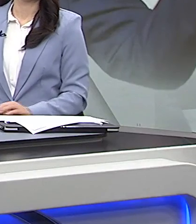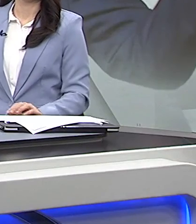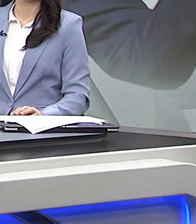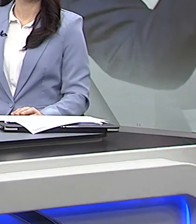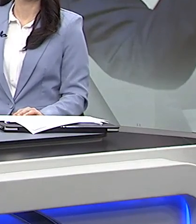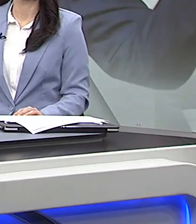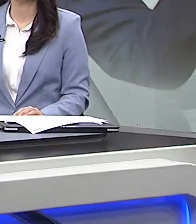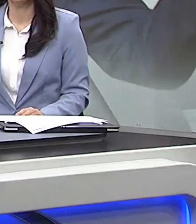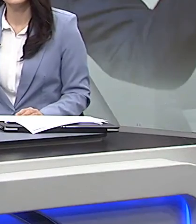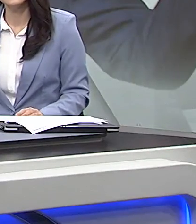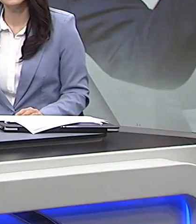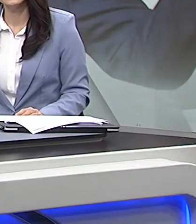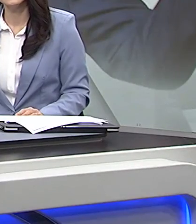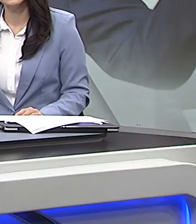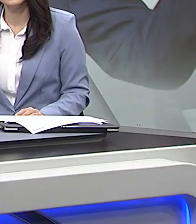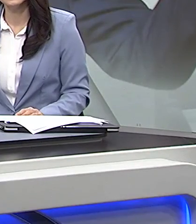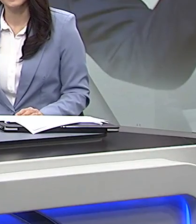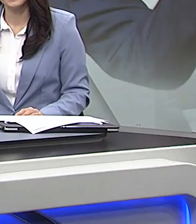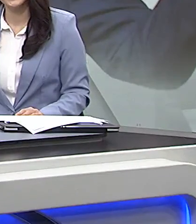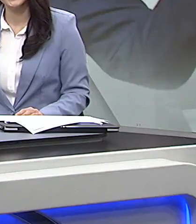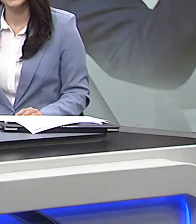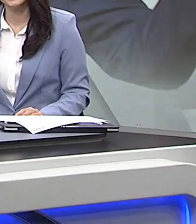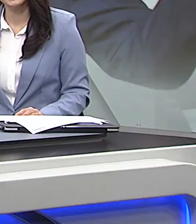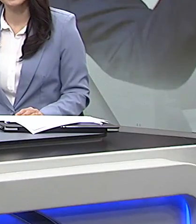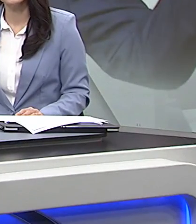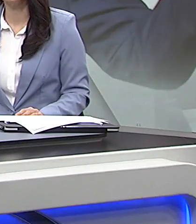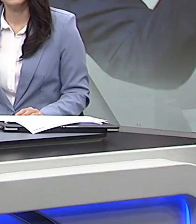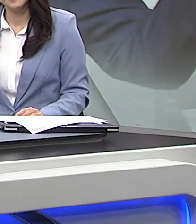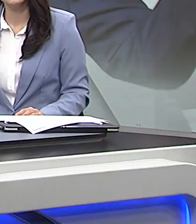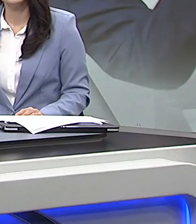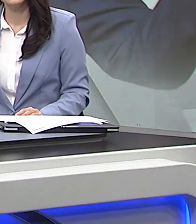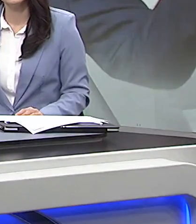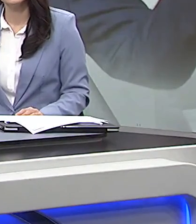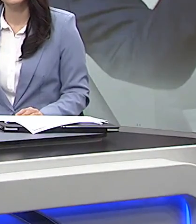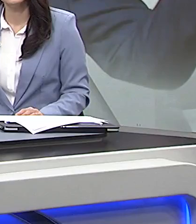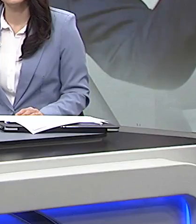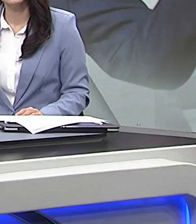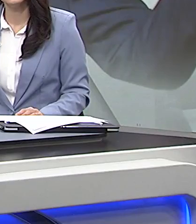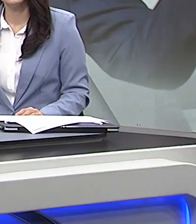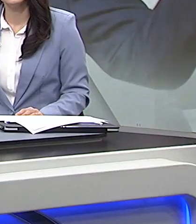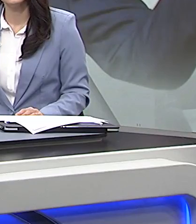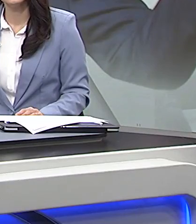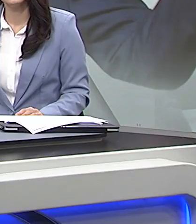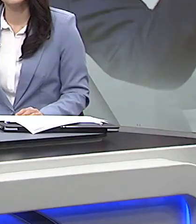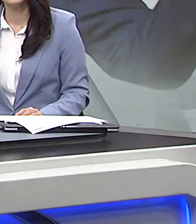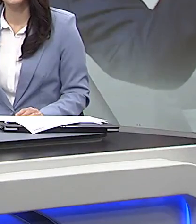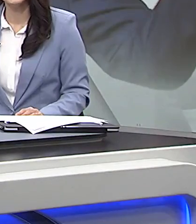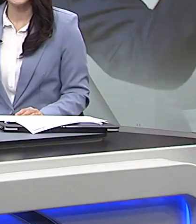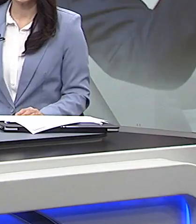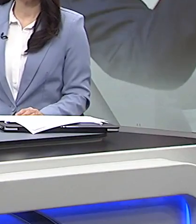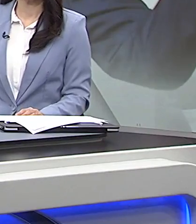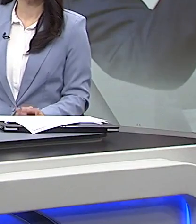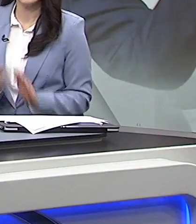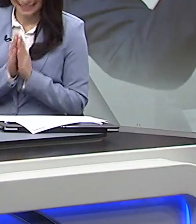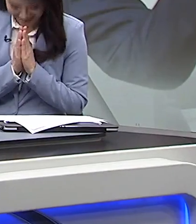ดจากซอพภาและก็ตัดกลับเข้ามาเป็ชวงๆเพื่อจะสรปสถานการณที่น่าสนใจนะครับชวนี้ผมและคุณะถาลาไปเลยนะครัสวสดีครับ